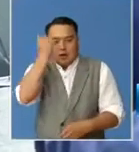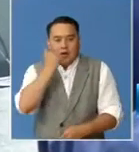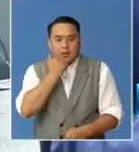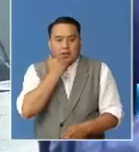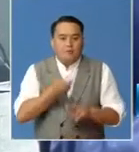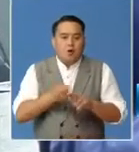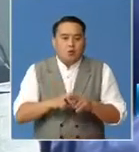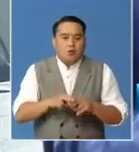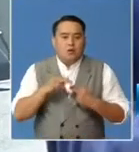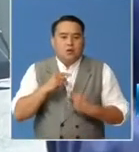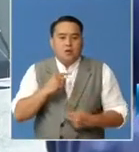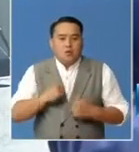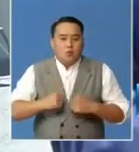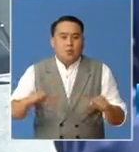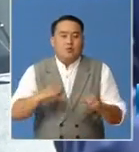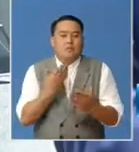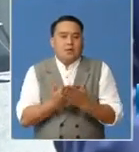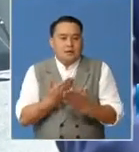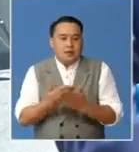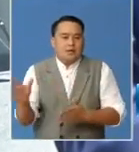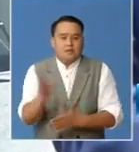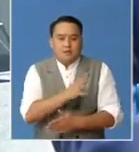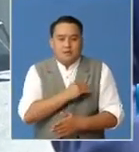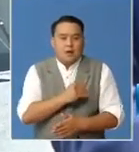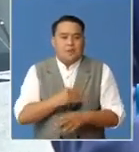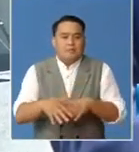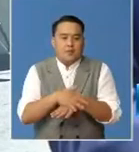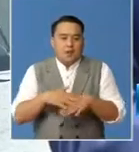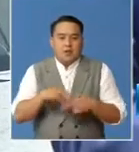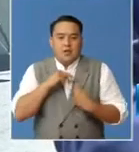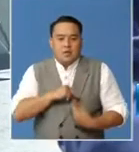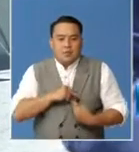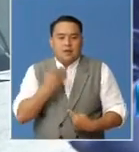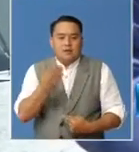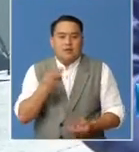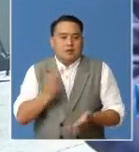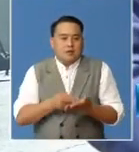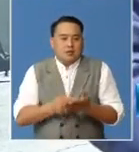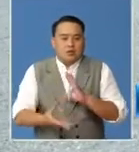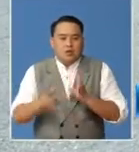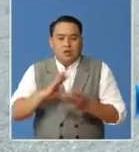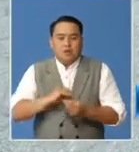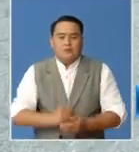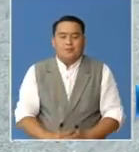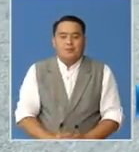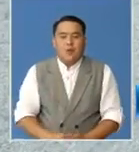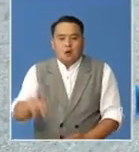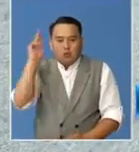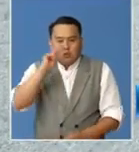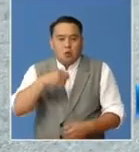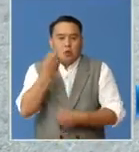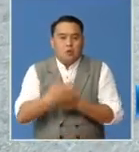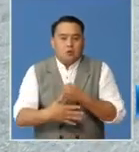Бұл ерліктеріңіз көпшілікке үлгі боларлықтай. Бұл деген сіздердің еңбектеріңіздің жемісі деп білемін. Оқу-жаттығу